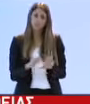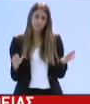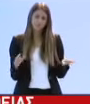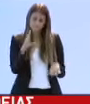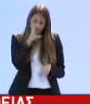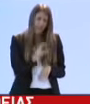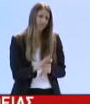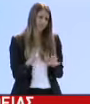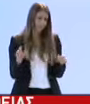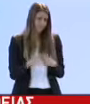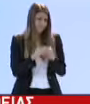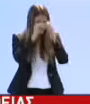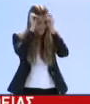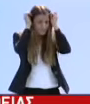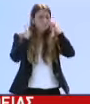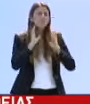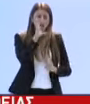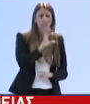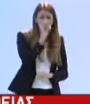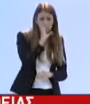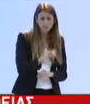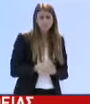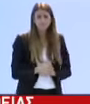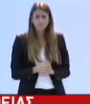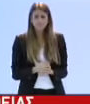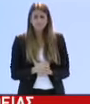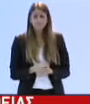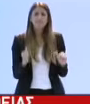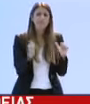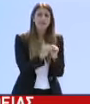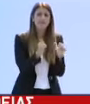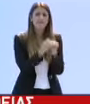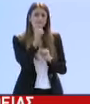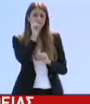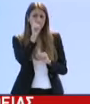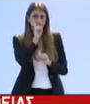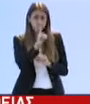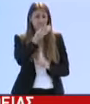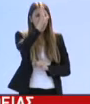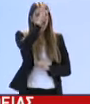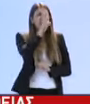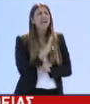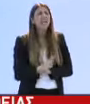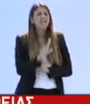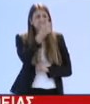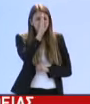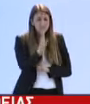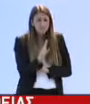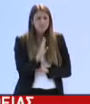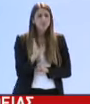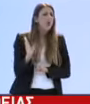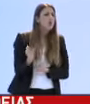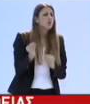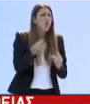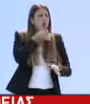Είναι αλήθεια. Είναι αλήθεια, φίλες και φίλοι, ότι η πολιτική κρίση, ο ακραία διχαστικός, ο